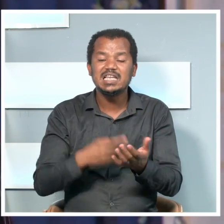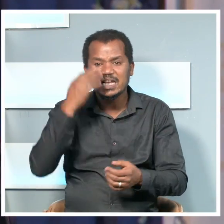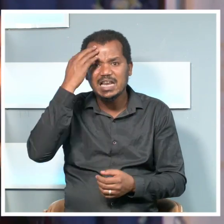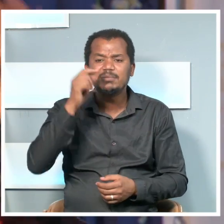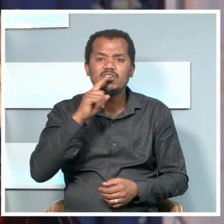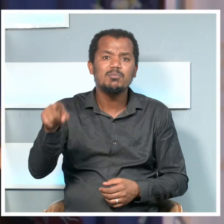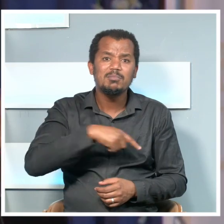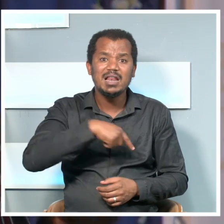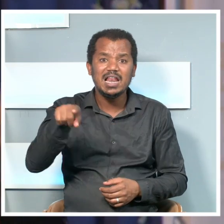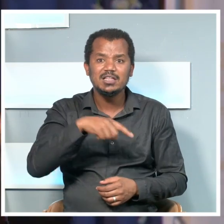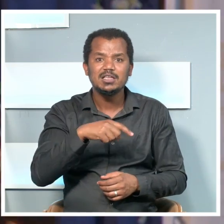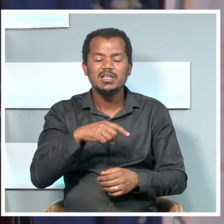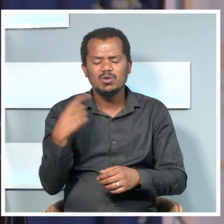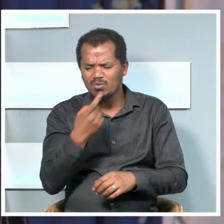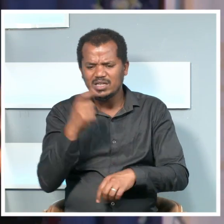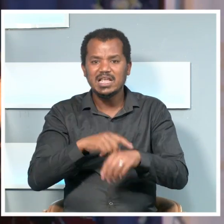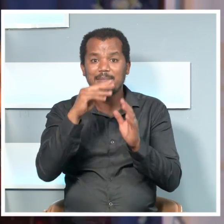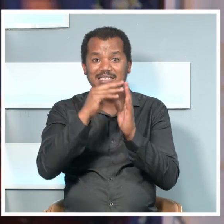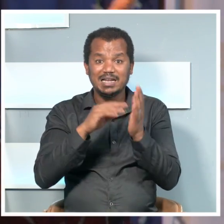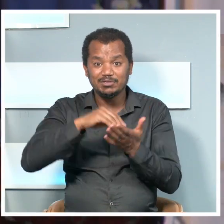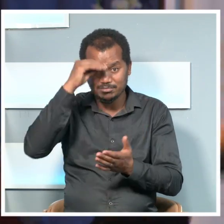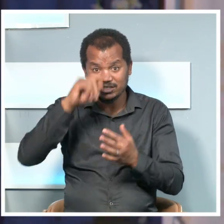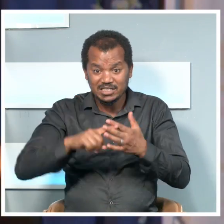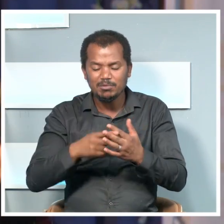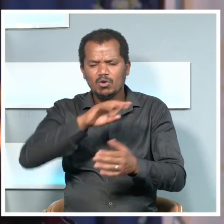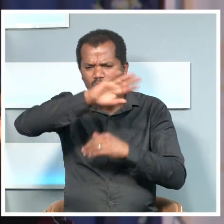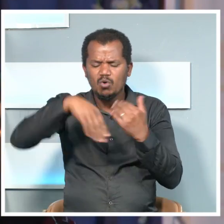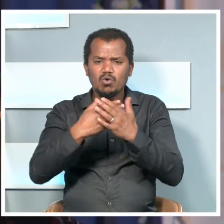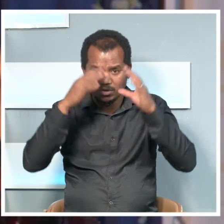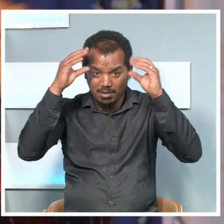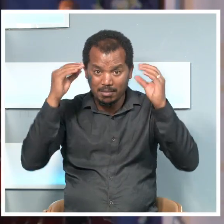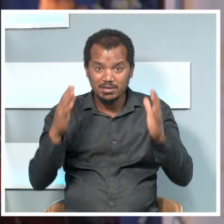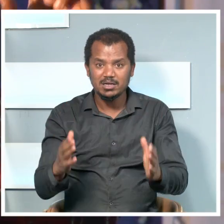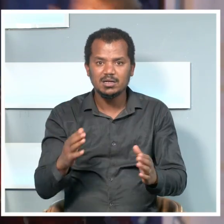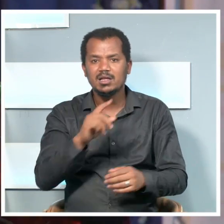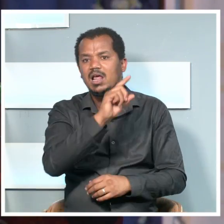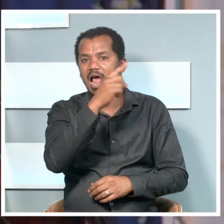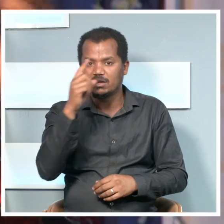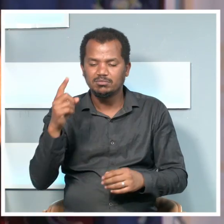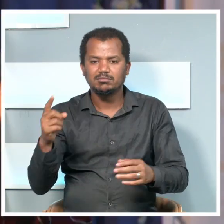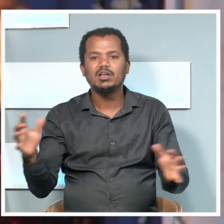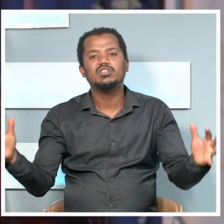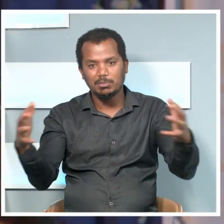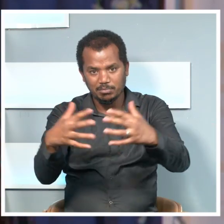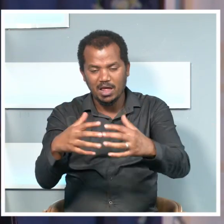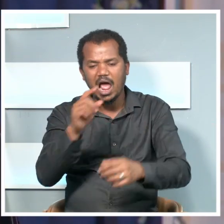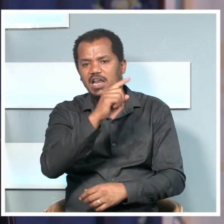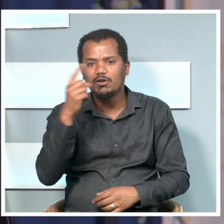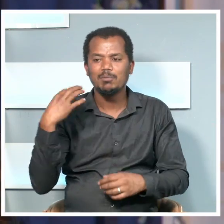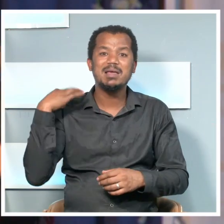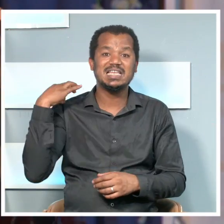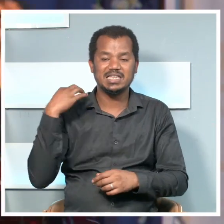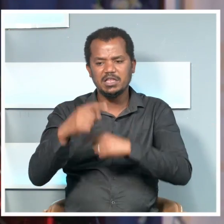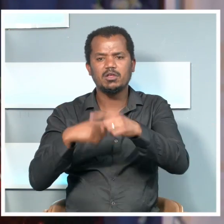ነው የምመላለሰው ሁሌ መስከረም ላይ ትምህርት ሲጀመር ሄጄ ሁሉንም መምህር አንዳንዶቹን ሰብስበይ አንዳንዶቹን ደግሞ